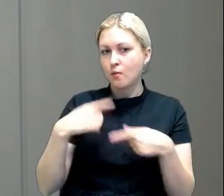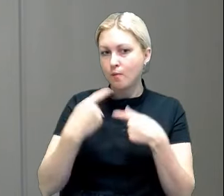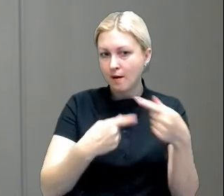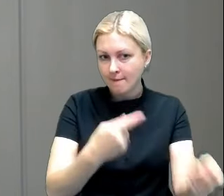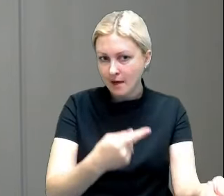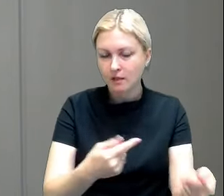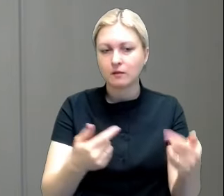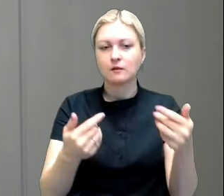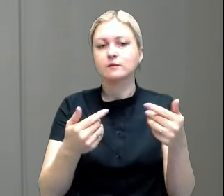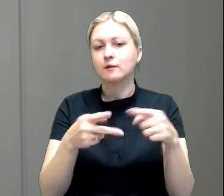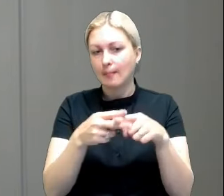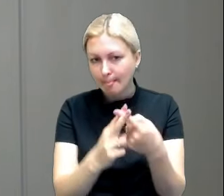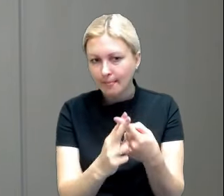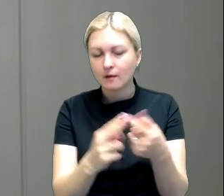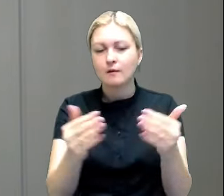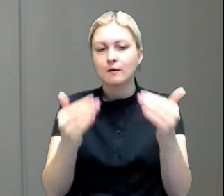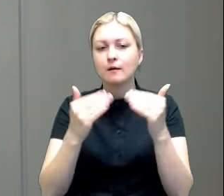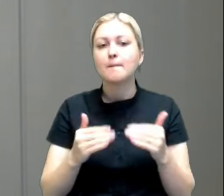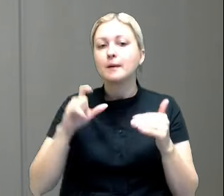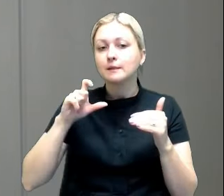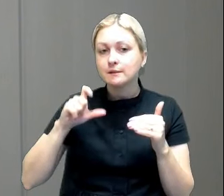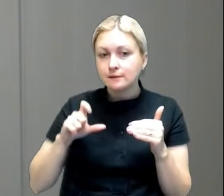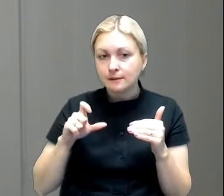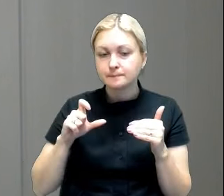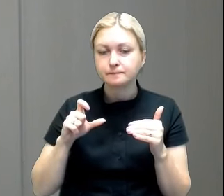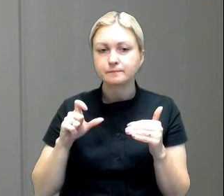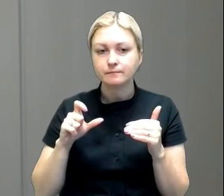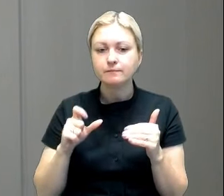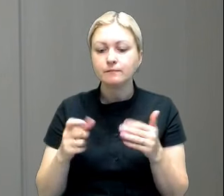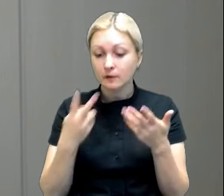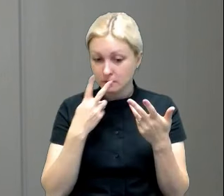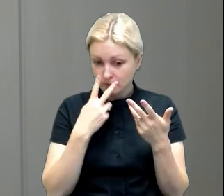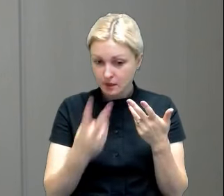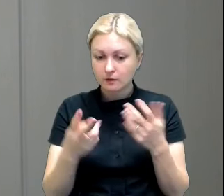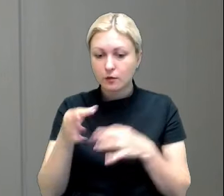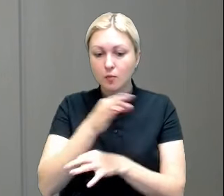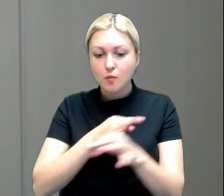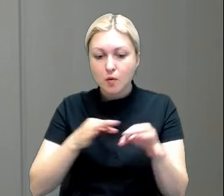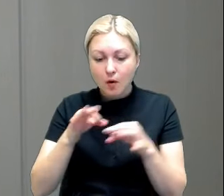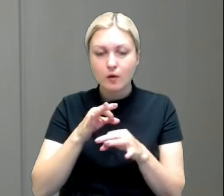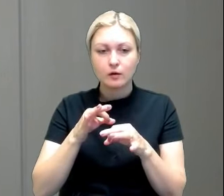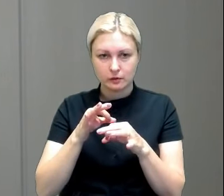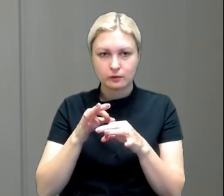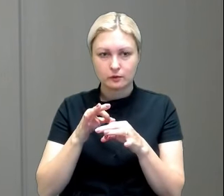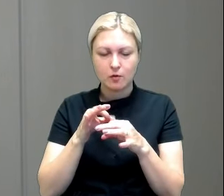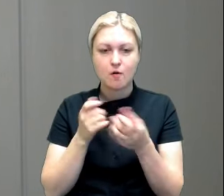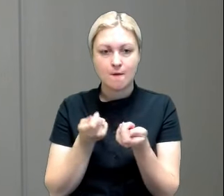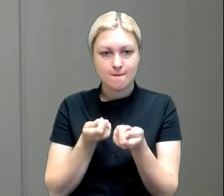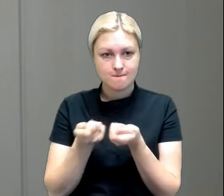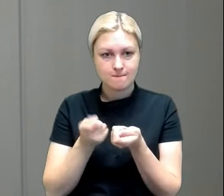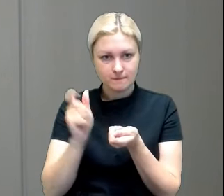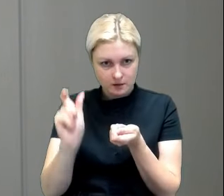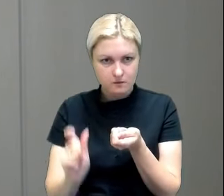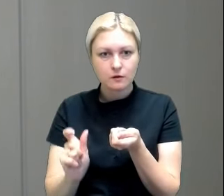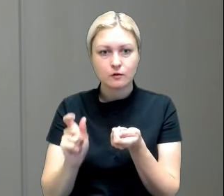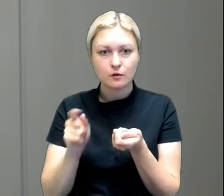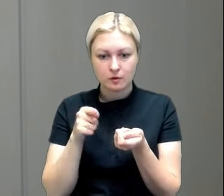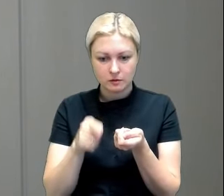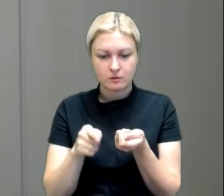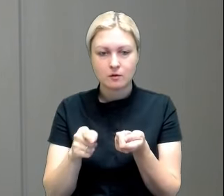išvystymo projekto koncepcijos akivaizdu kad projekto vystytojas be atodai ryškiai pirminybė teikia projekto